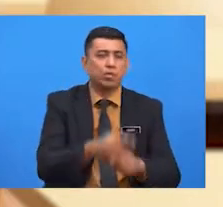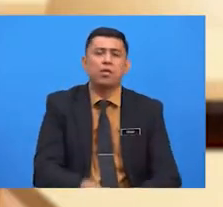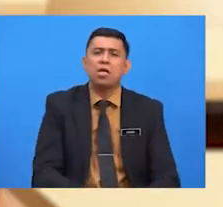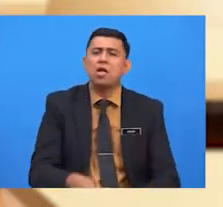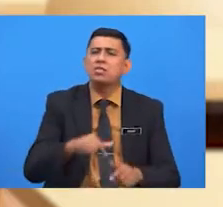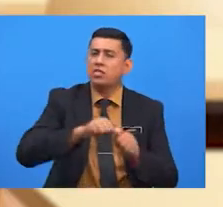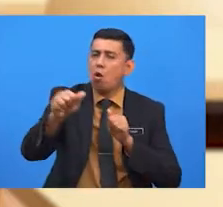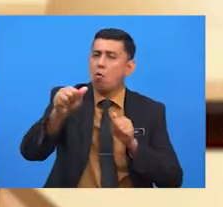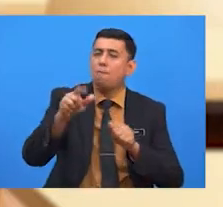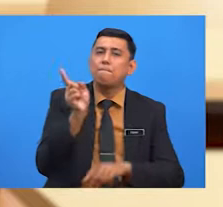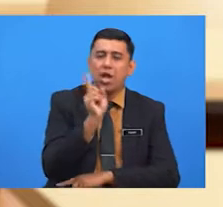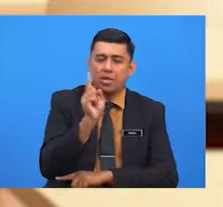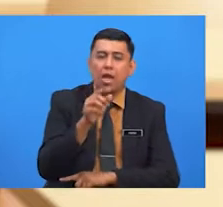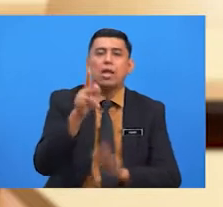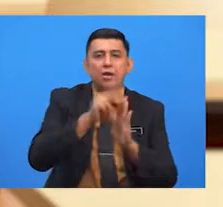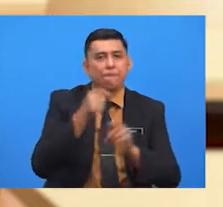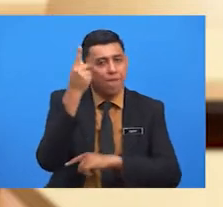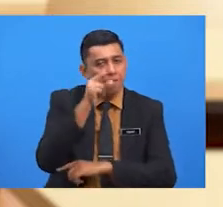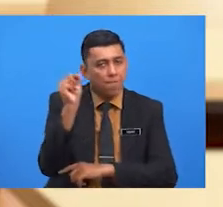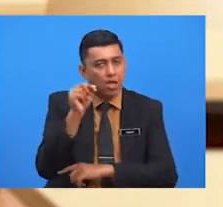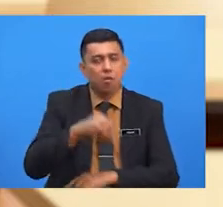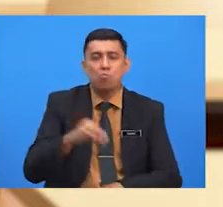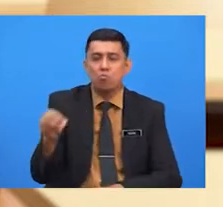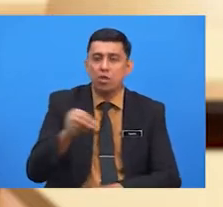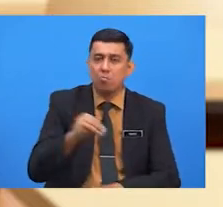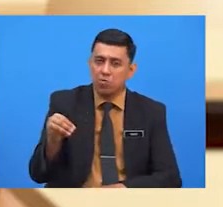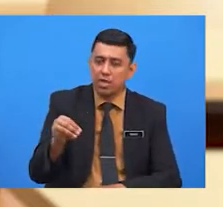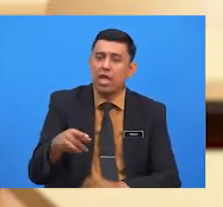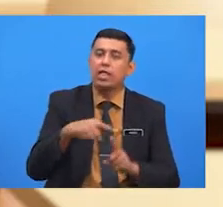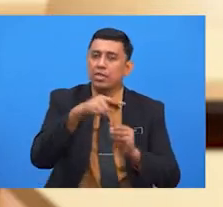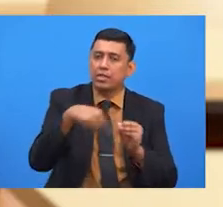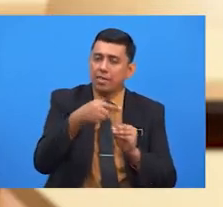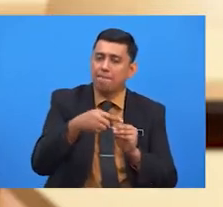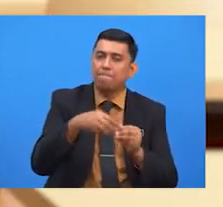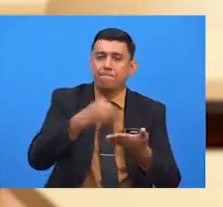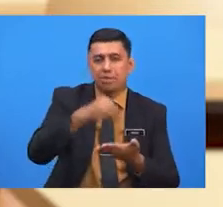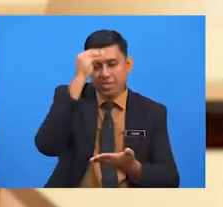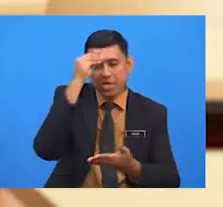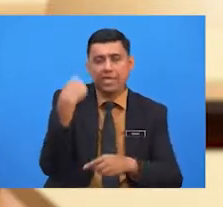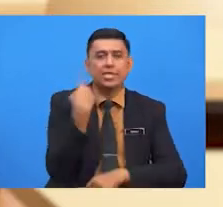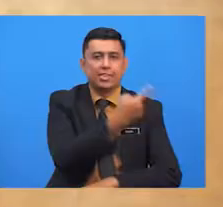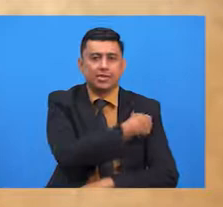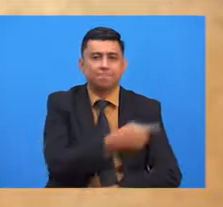mana pemahaman murid-murid tentang topik pembelajaran kita sebentar tadi.